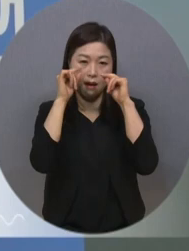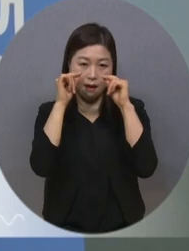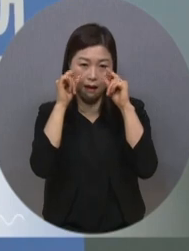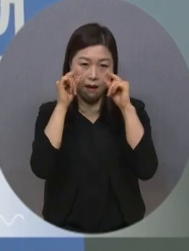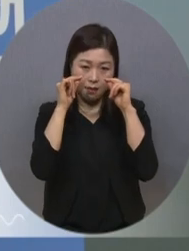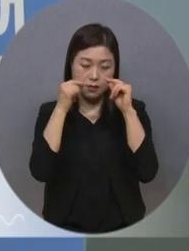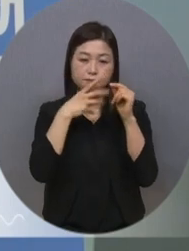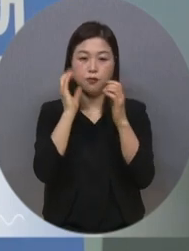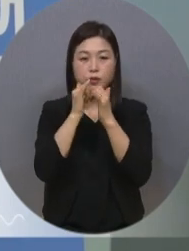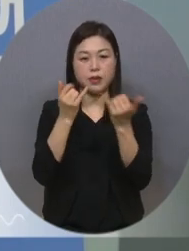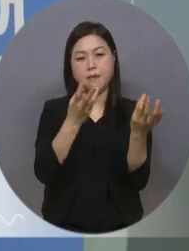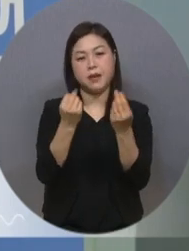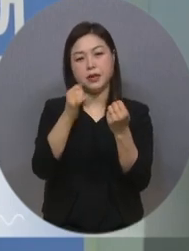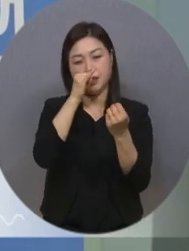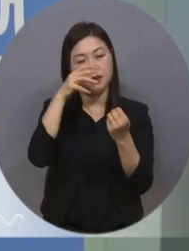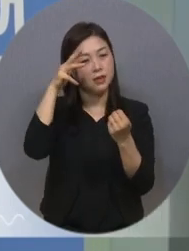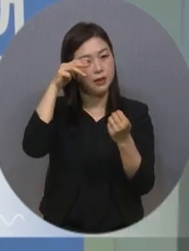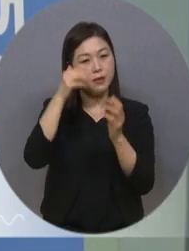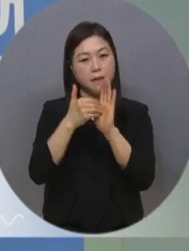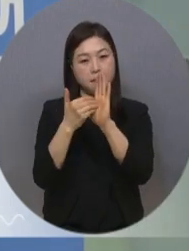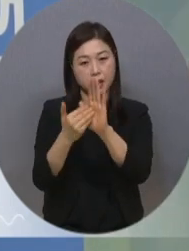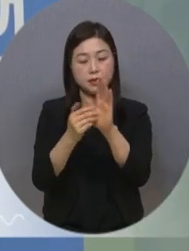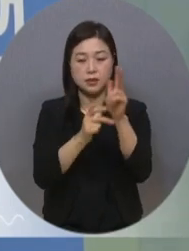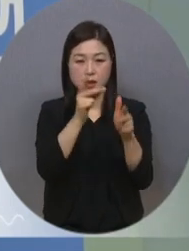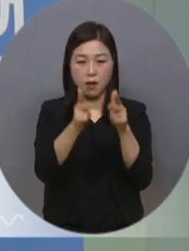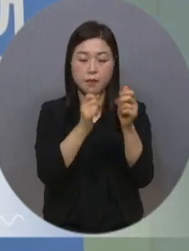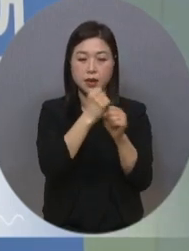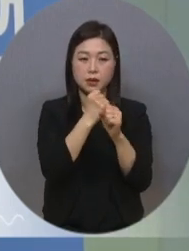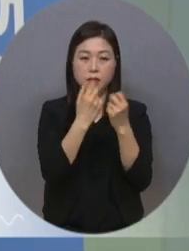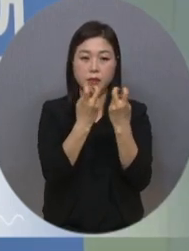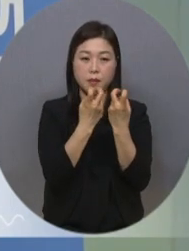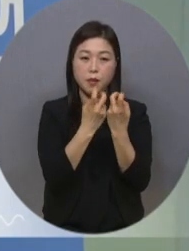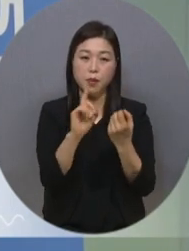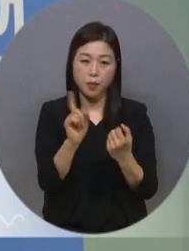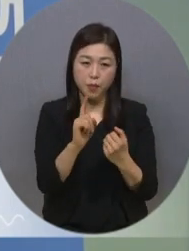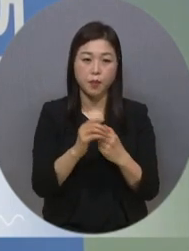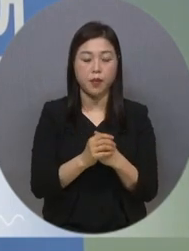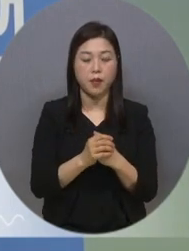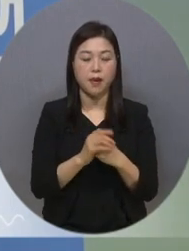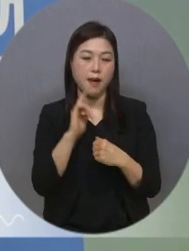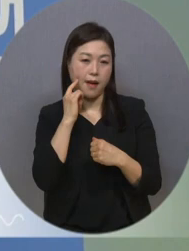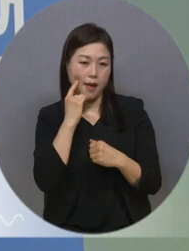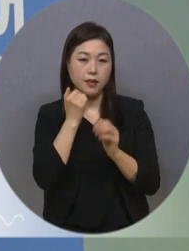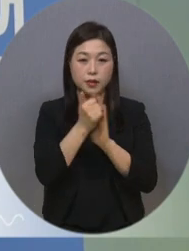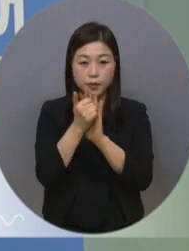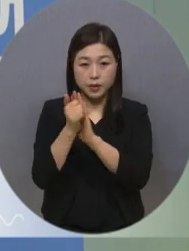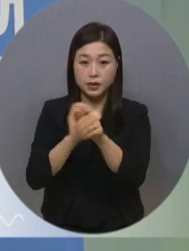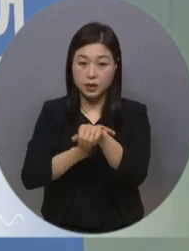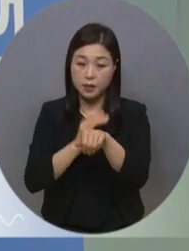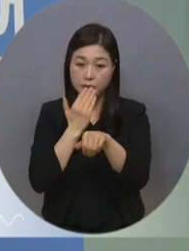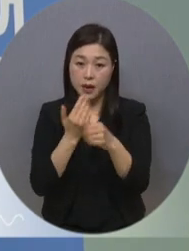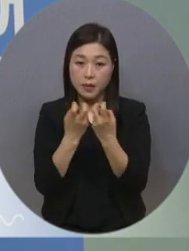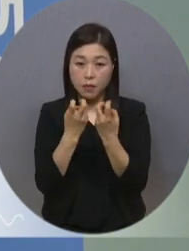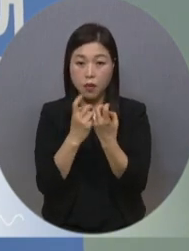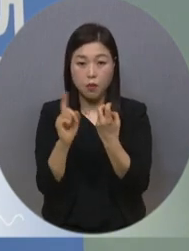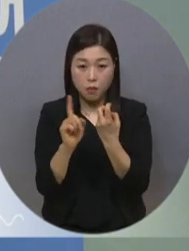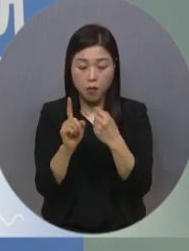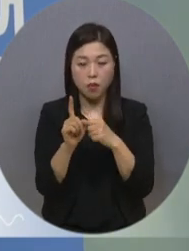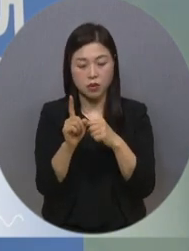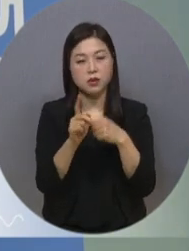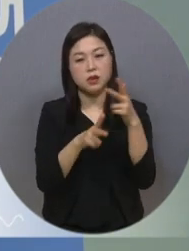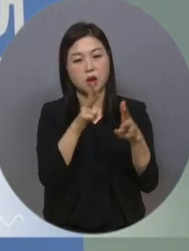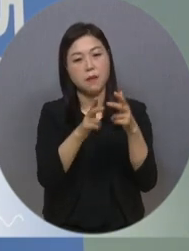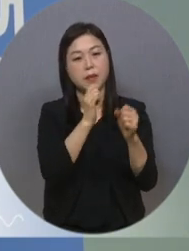좀 예방하는 그런 프로그램을 어떻게 한번 구축해 볼까? 그리고 우리가 뷰티 서비스를 어떻게 좀 제공해 드릴까? 이런 프로그램 개발하기